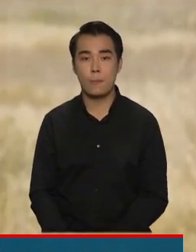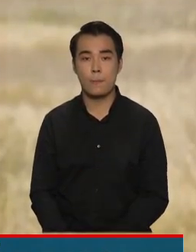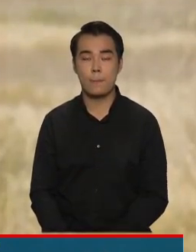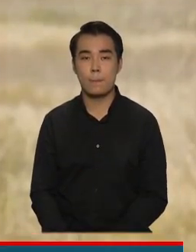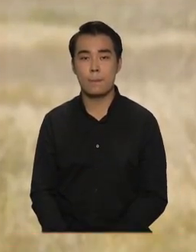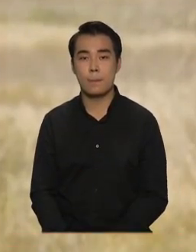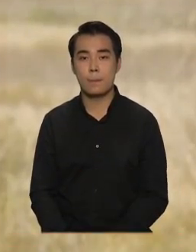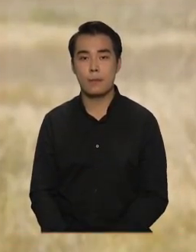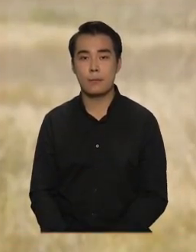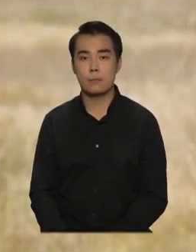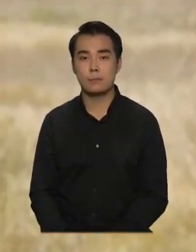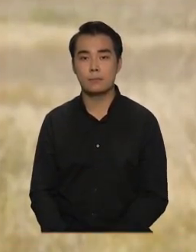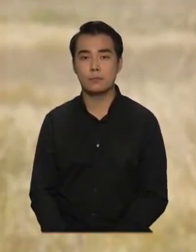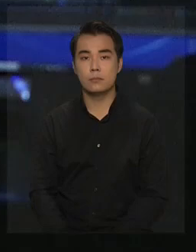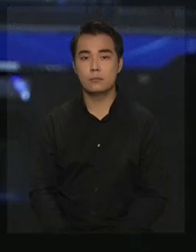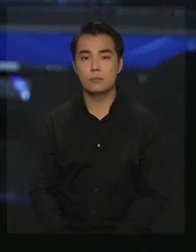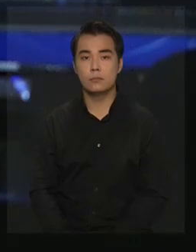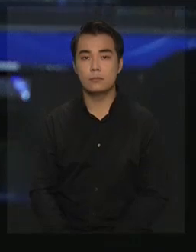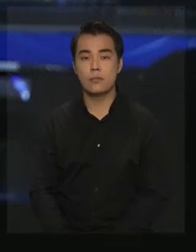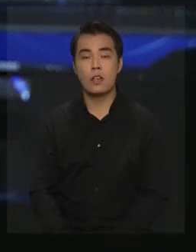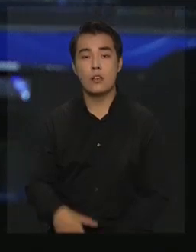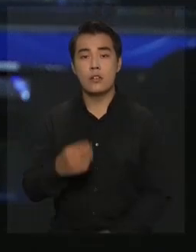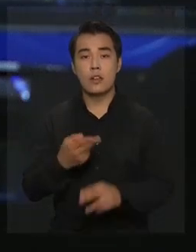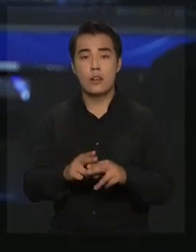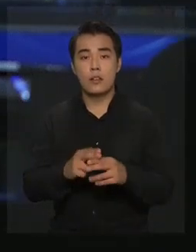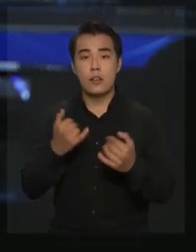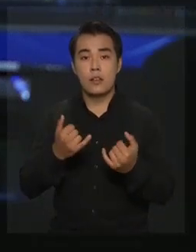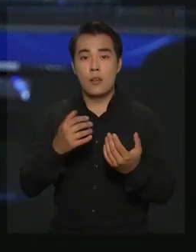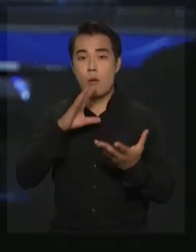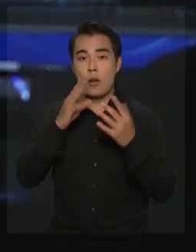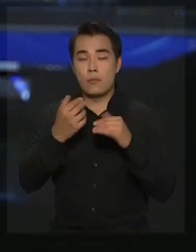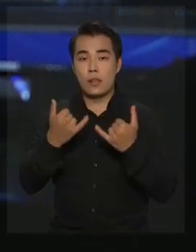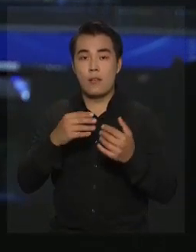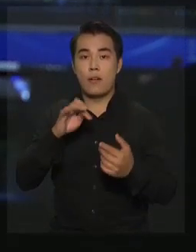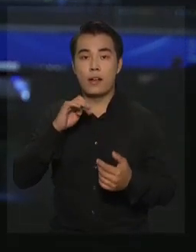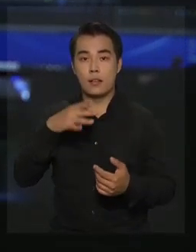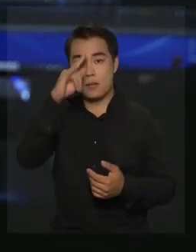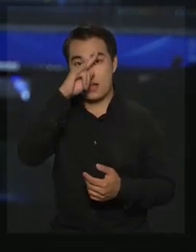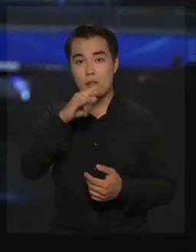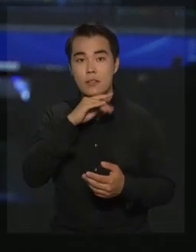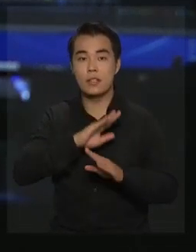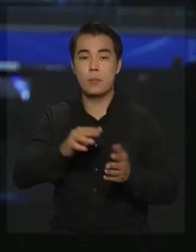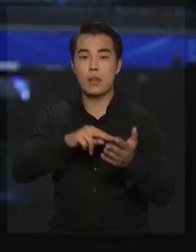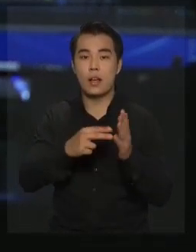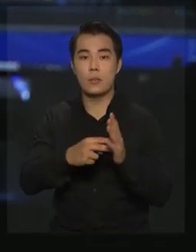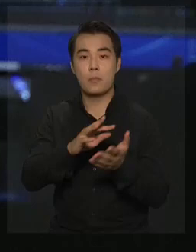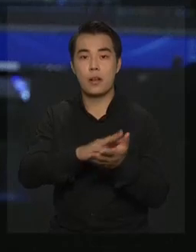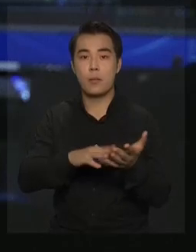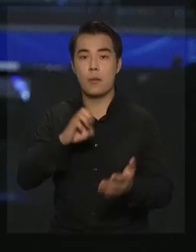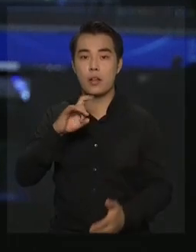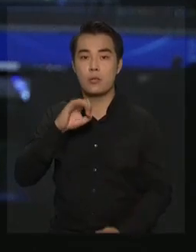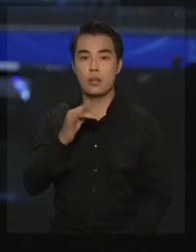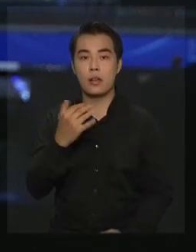Жибек Жолы, Актюбинская область. И таким образом, исходя из этих фактов, в Казахстане не планируют продлевать мораторий